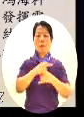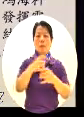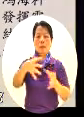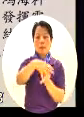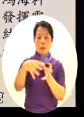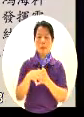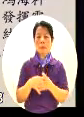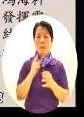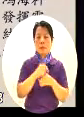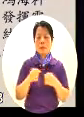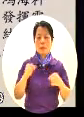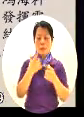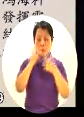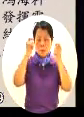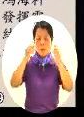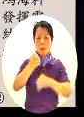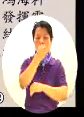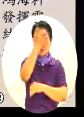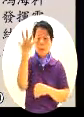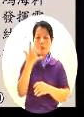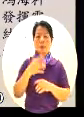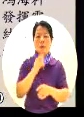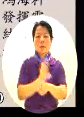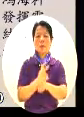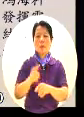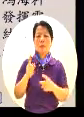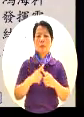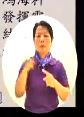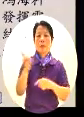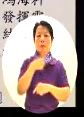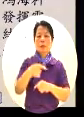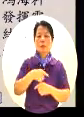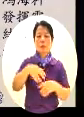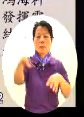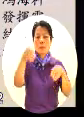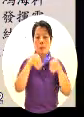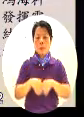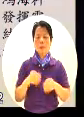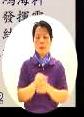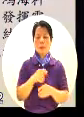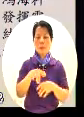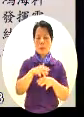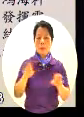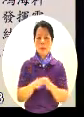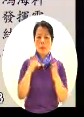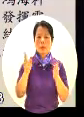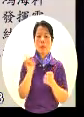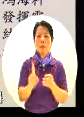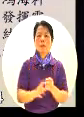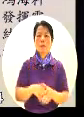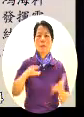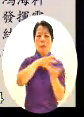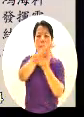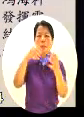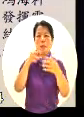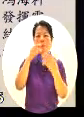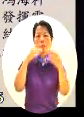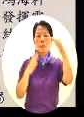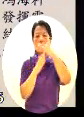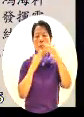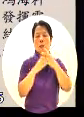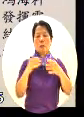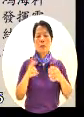雄年轻科技人才哈，在多功能经贸园区哈，打造一个什么云端物流专区